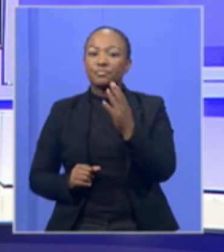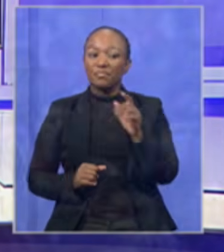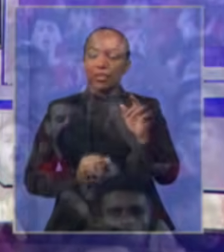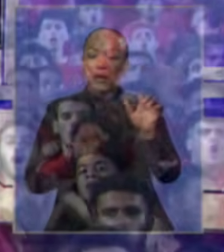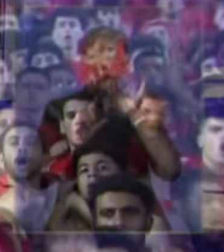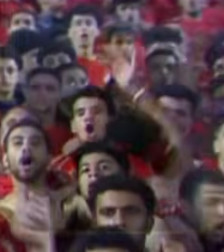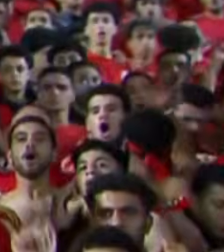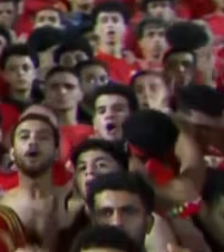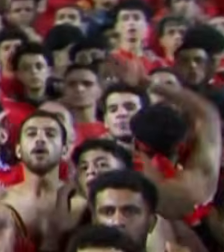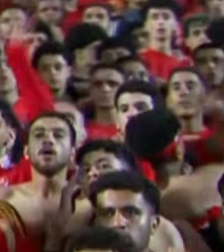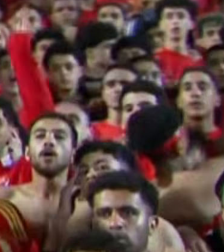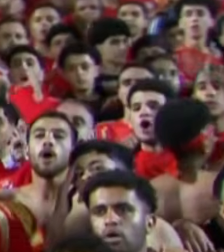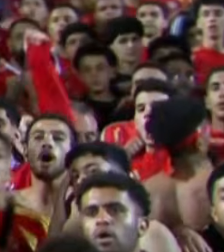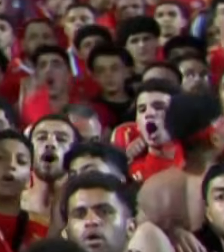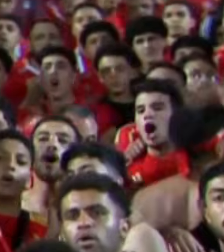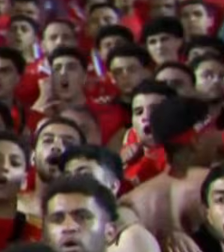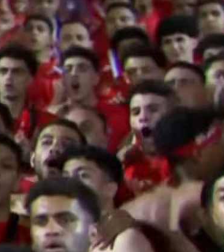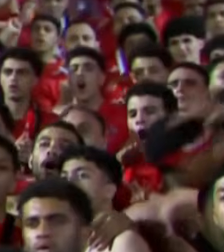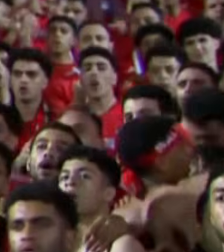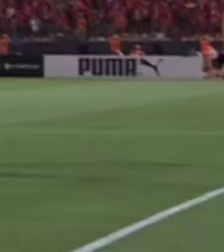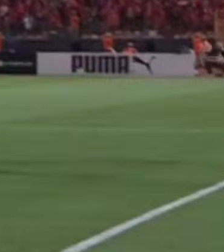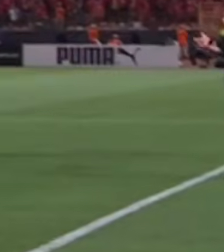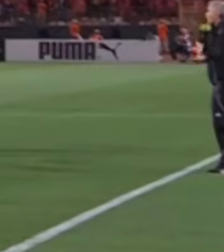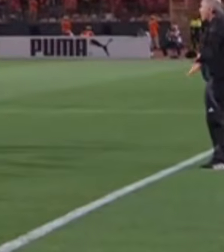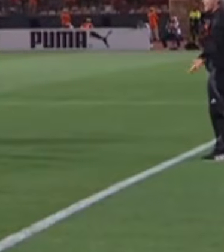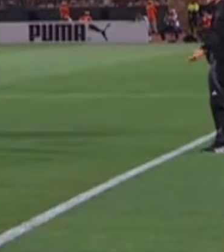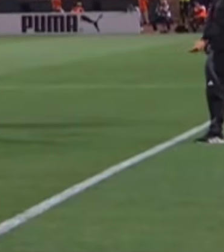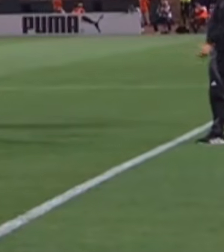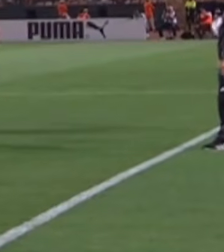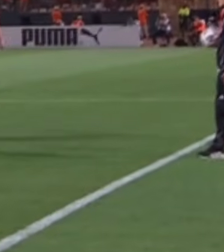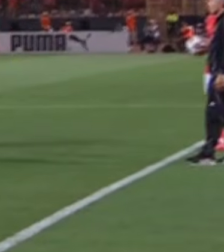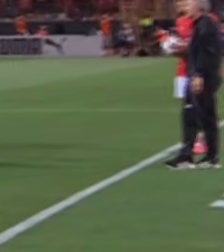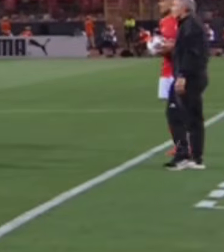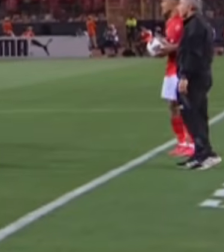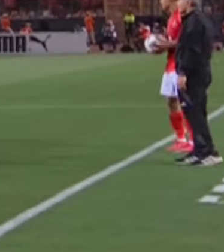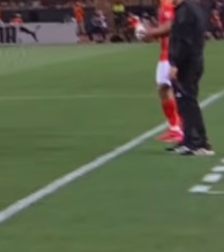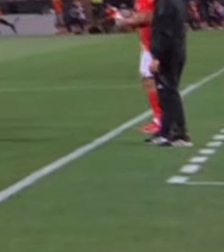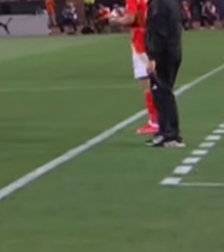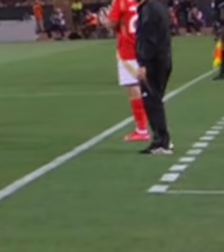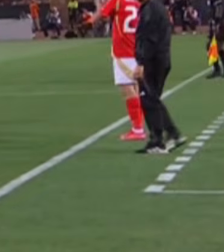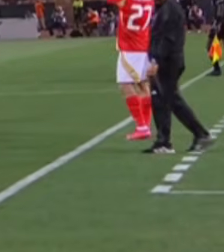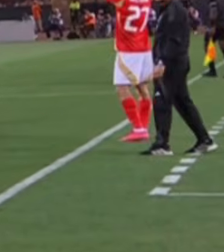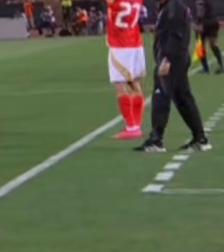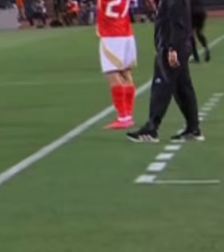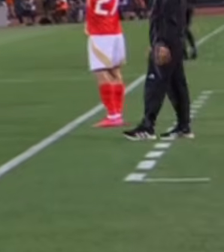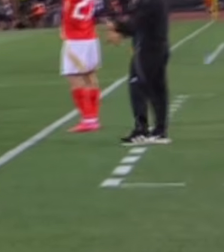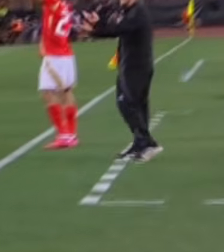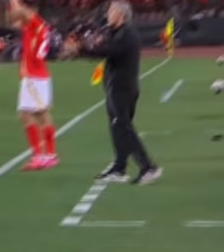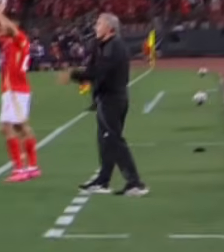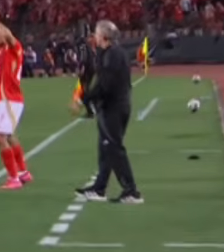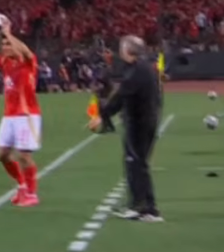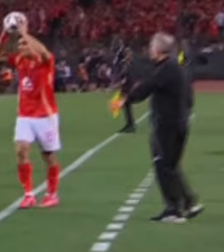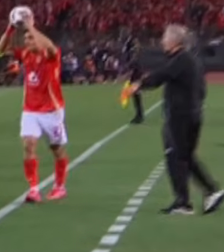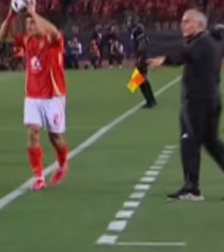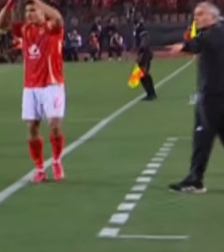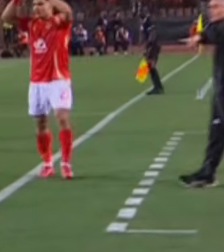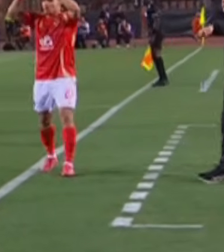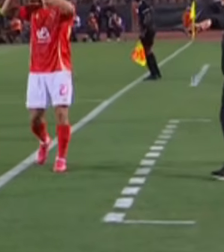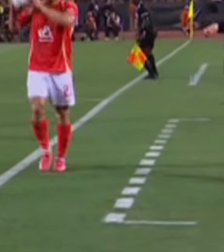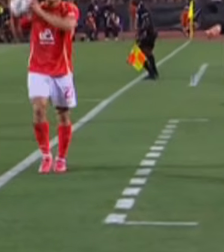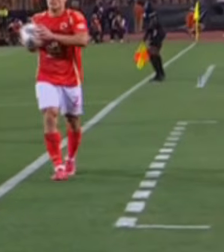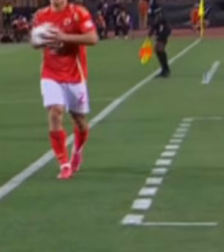Sundowns e mekamekana le Al Ahly kwa Cairo International Stadium. Tla re komele gore motshameko o ntse o tsweletse jang go fitlha ga